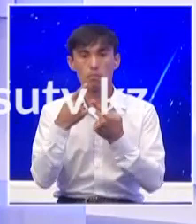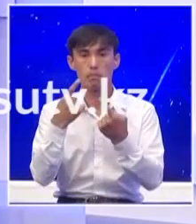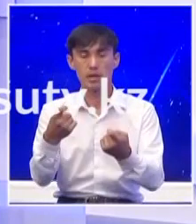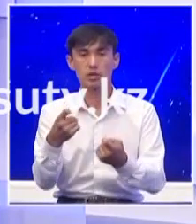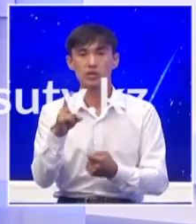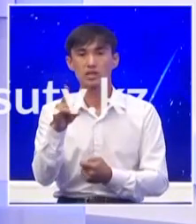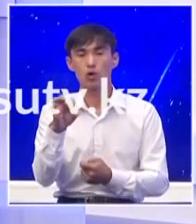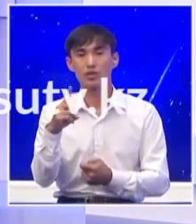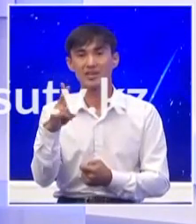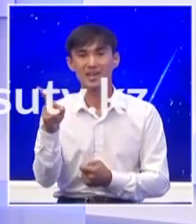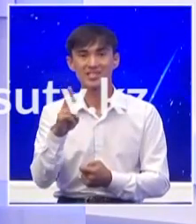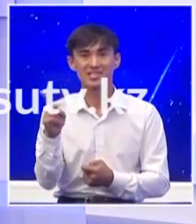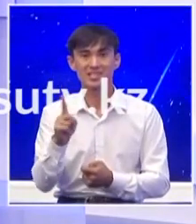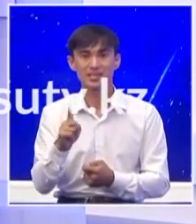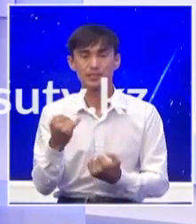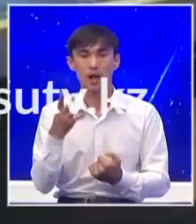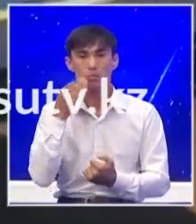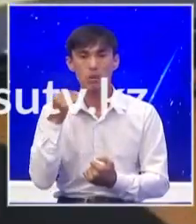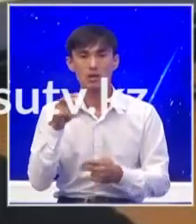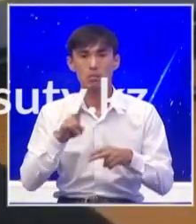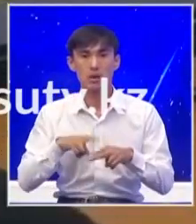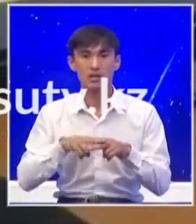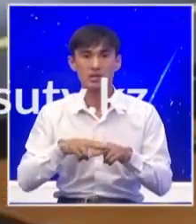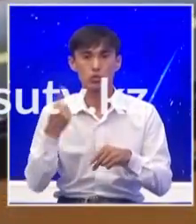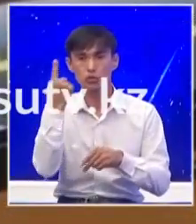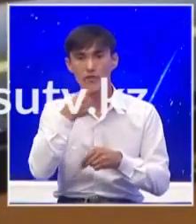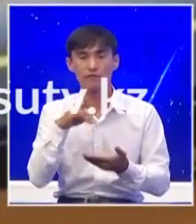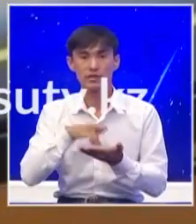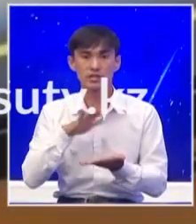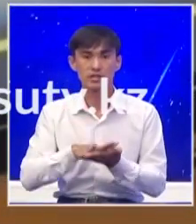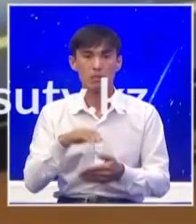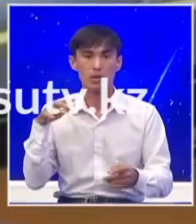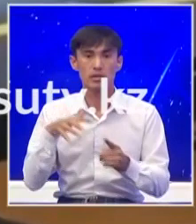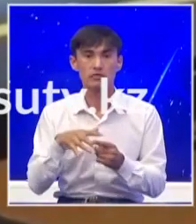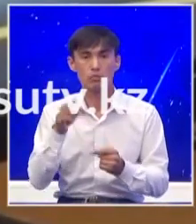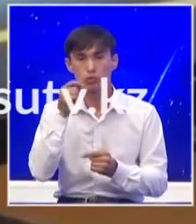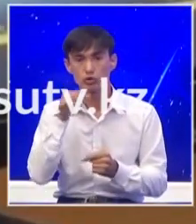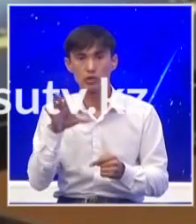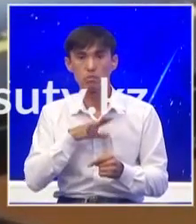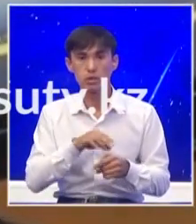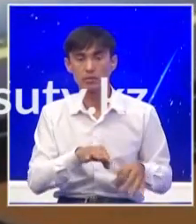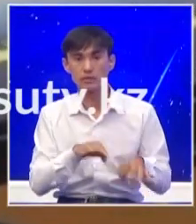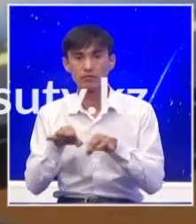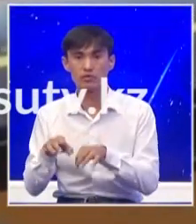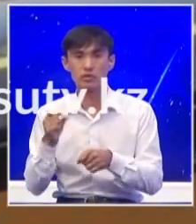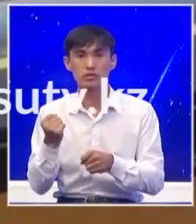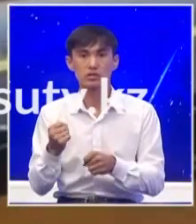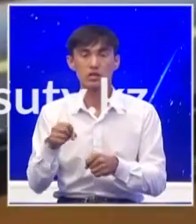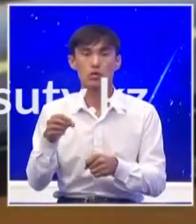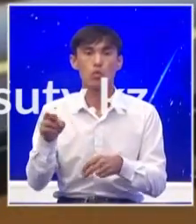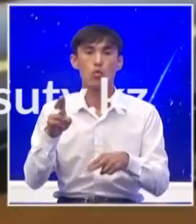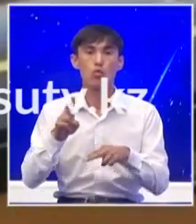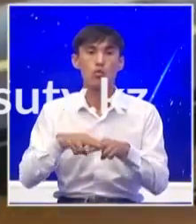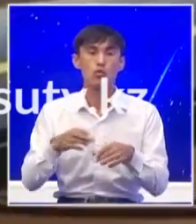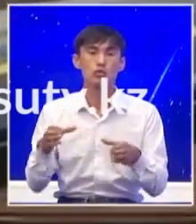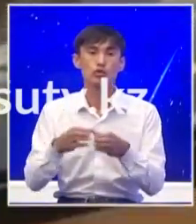KZ. В департаменте полиции Алматы изучили детали и установили личность нападавшего. Мужчина был доставлен в участок Медеуского района для